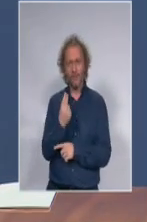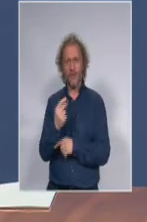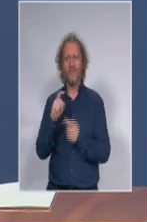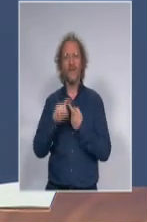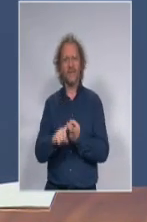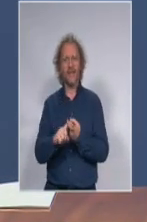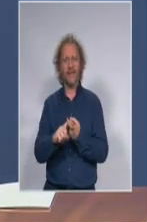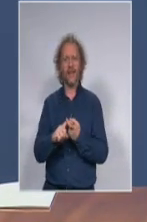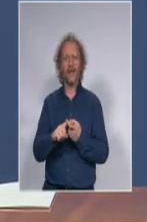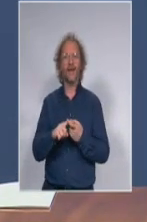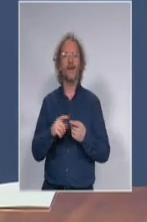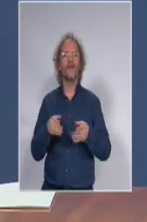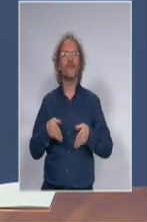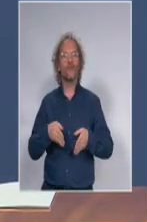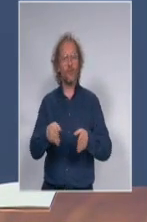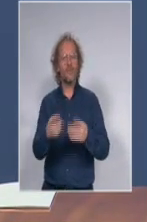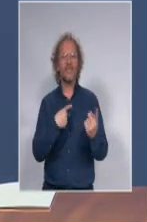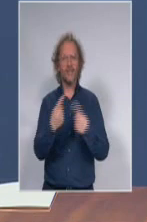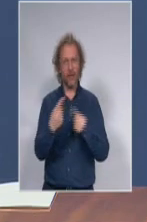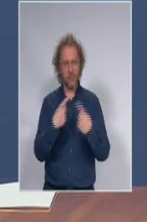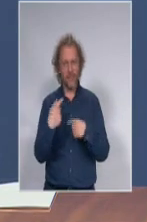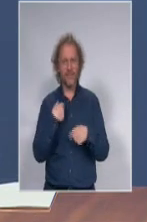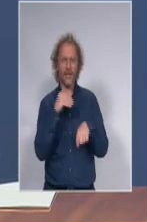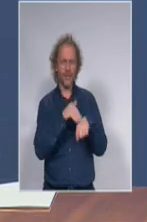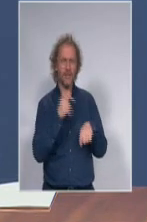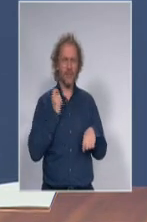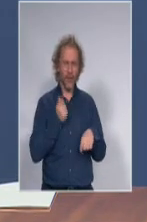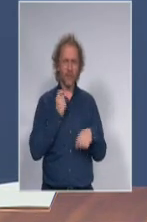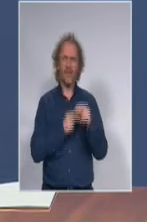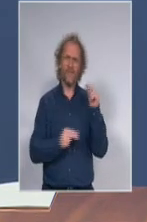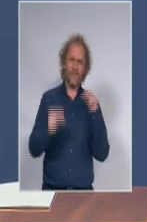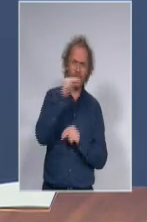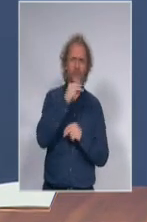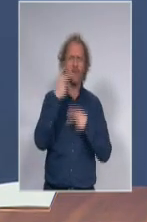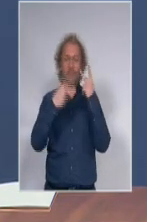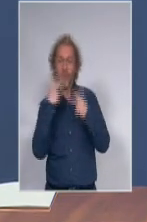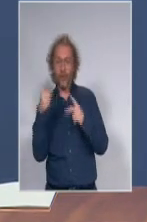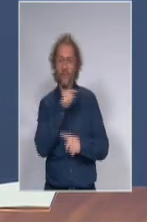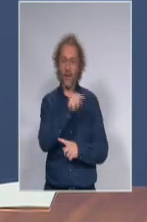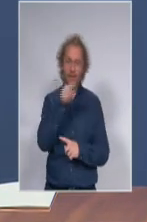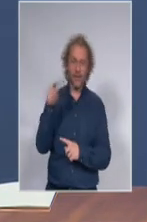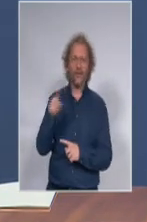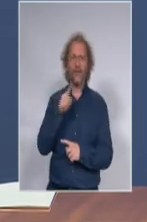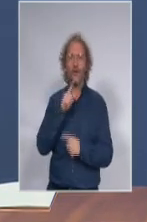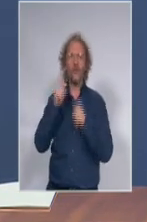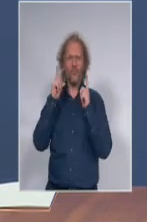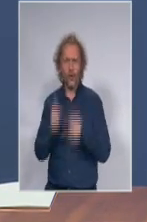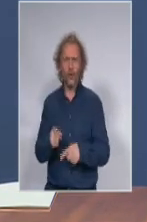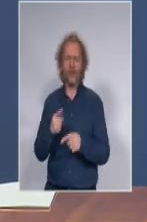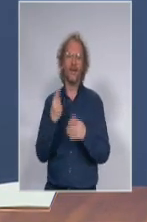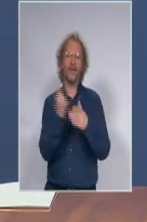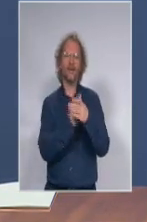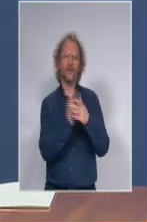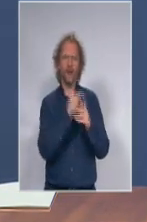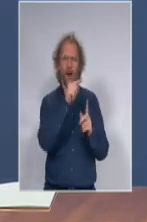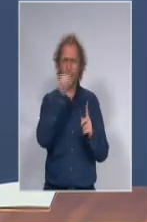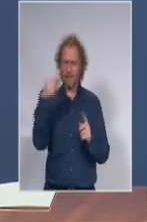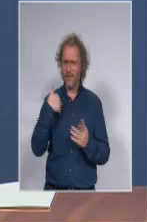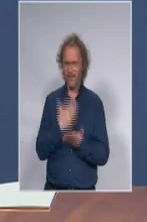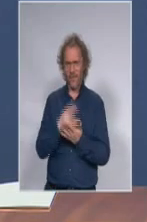da žešće proverava i snažnije i jače proverava one koji moraju da budu u izolaciji, samoizolaciji, dakle kojima su rešenja uručena.